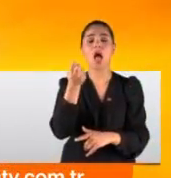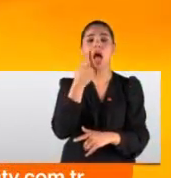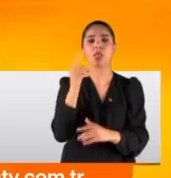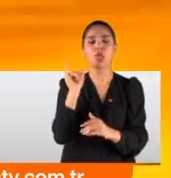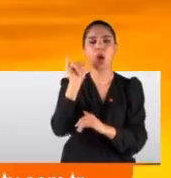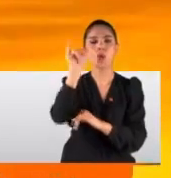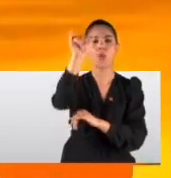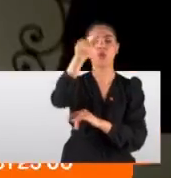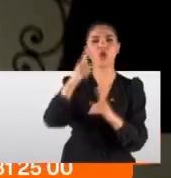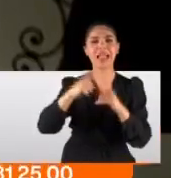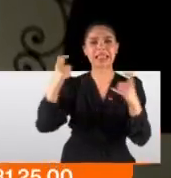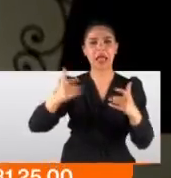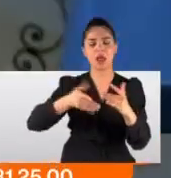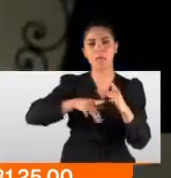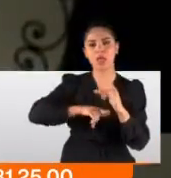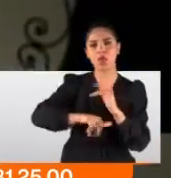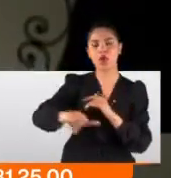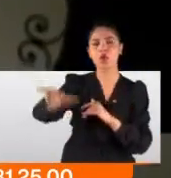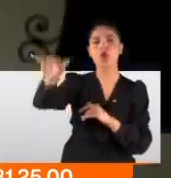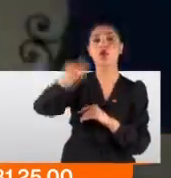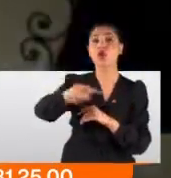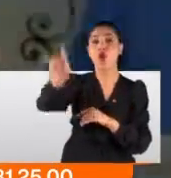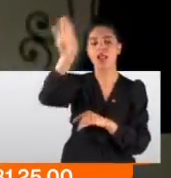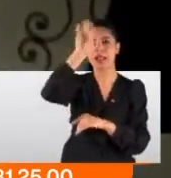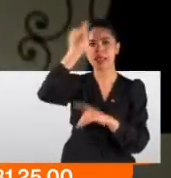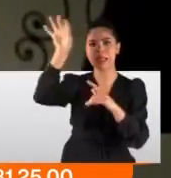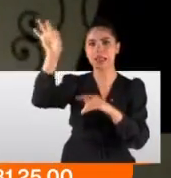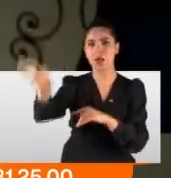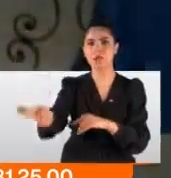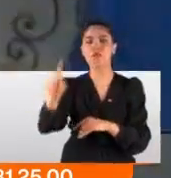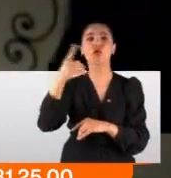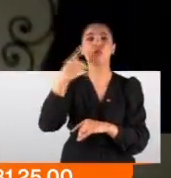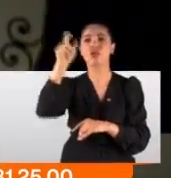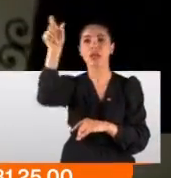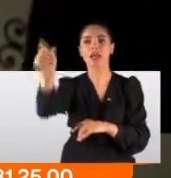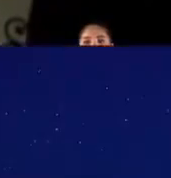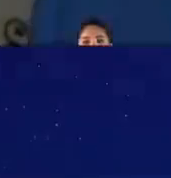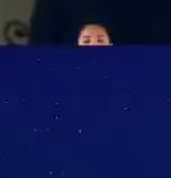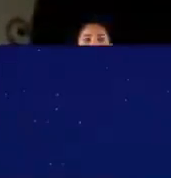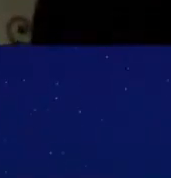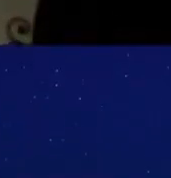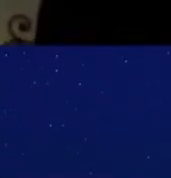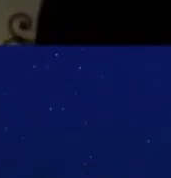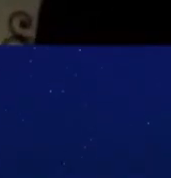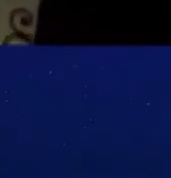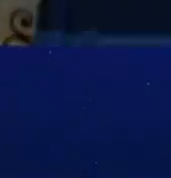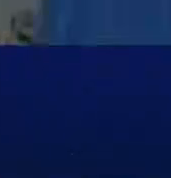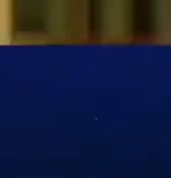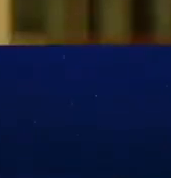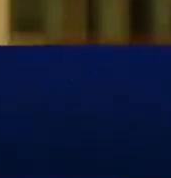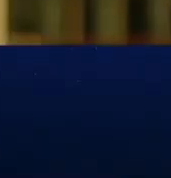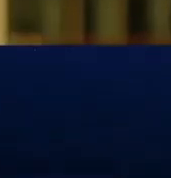Dalaman Havaalanı'ndan ayrılarak İstanbul'a hareket etti. Ama darbeciler Erdoğan'ın yurt dışından sığınma hakkı istediği yalanını